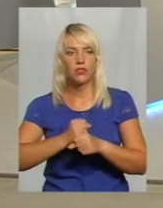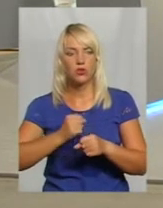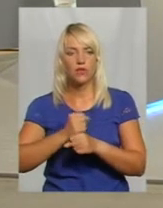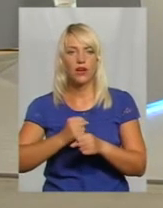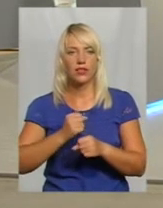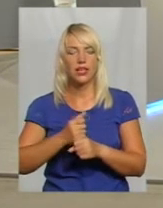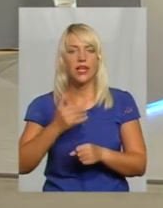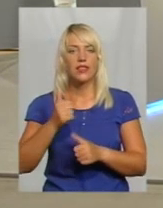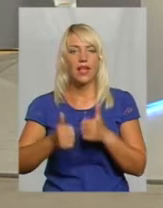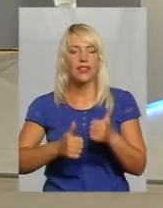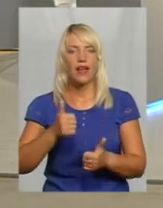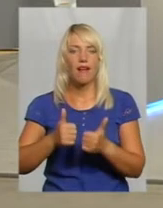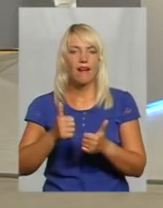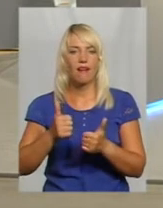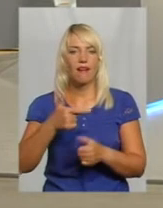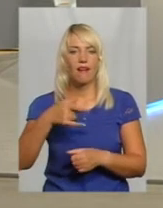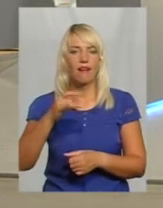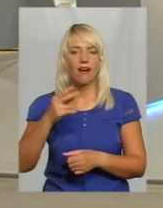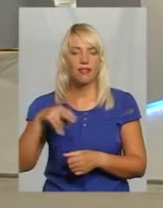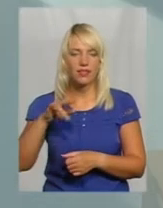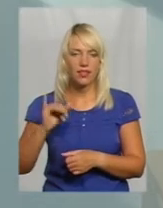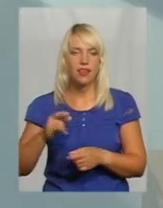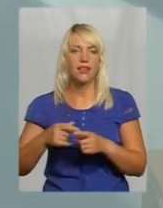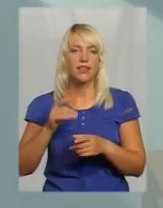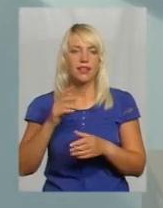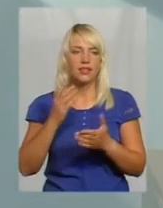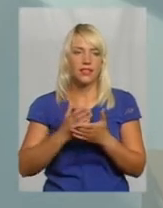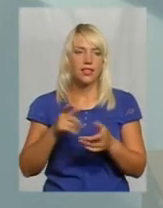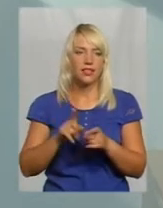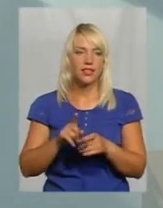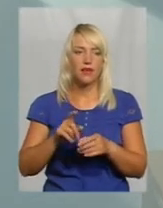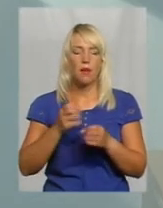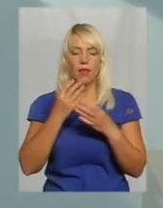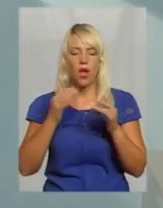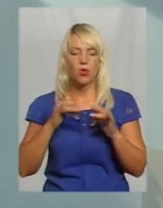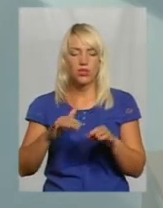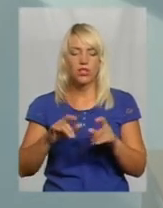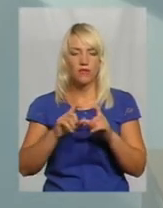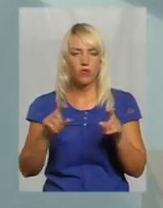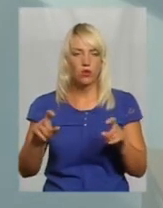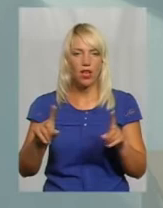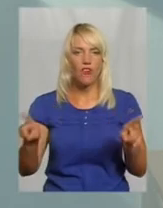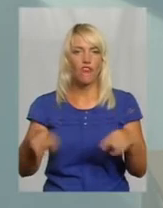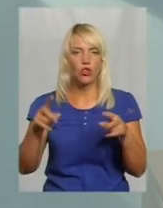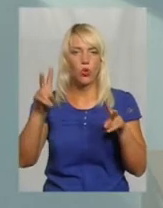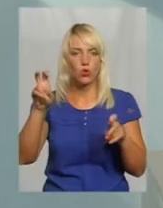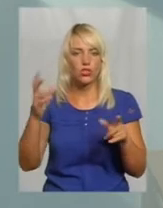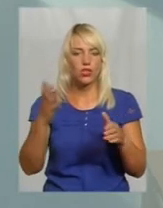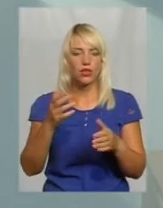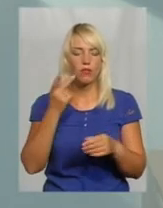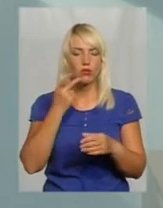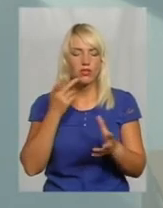грантами, можливо, українськими. Знаю, є такий благодійний фонд «Відродження в Україні діє», який постійно